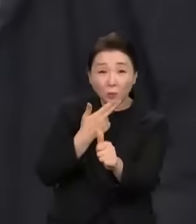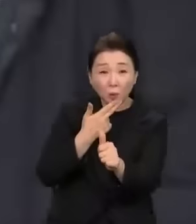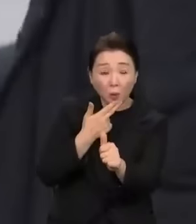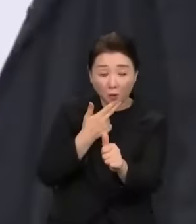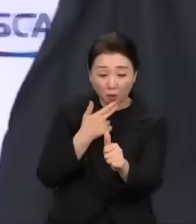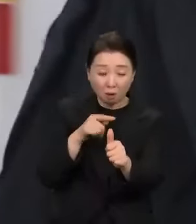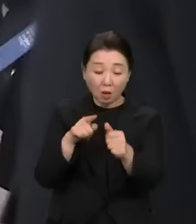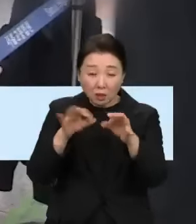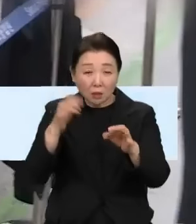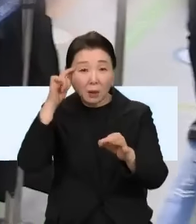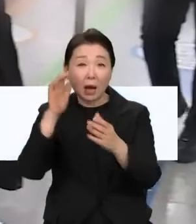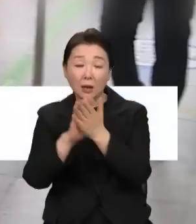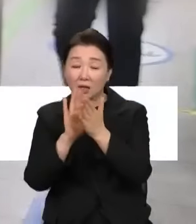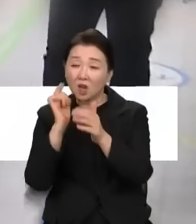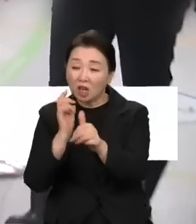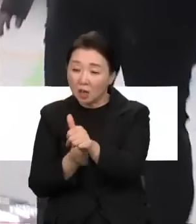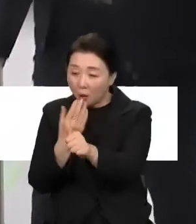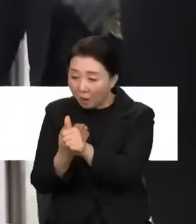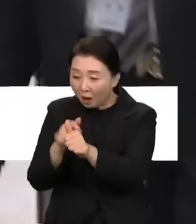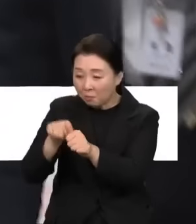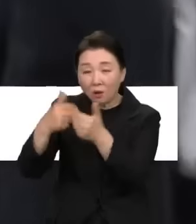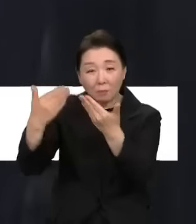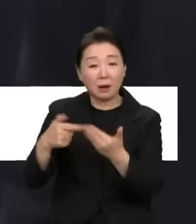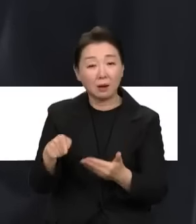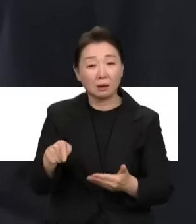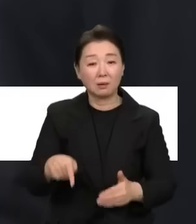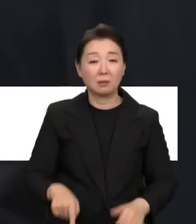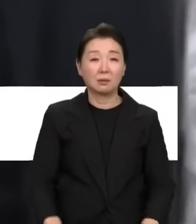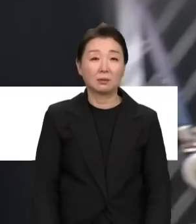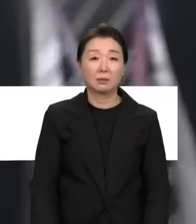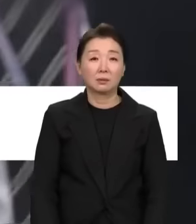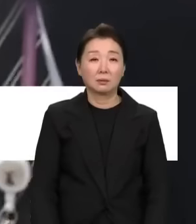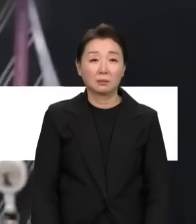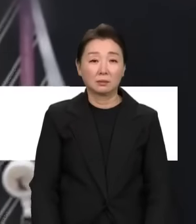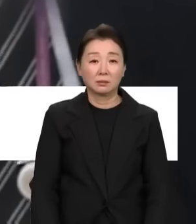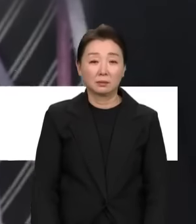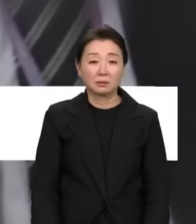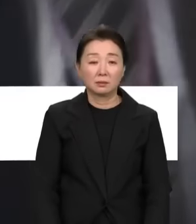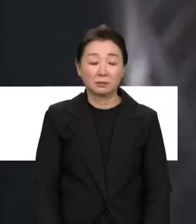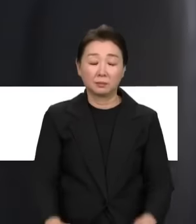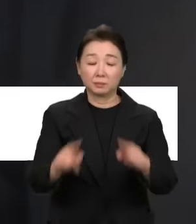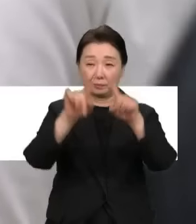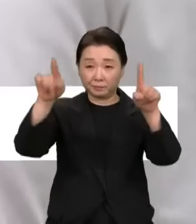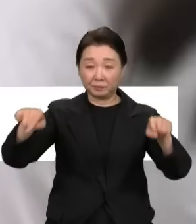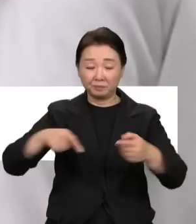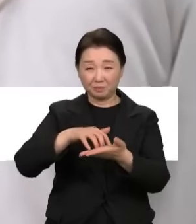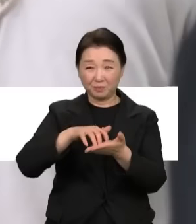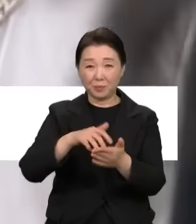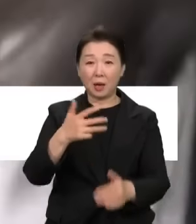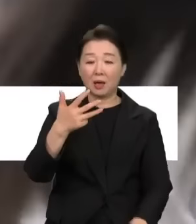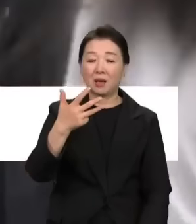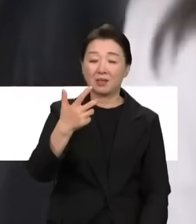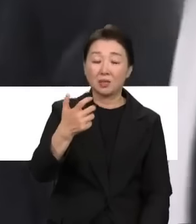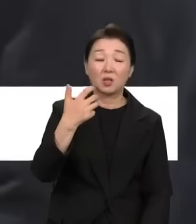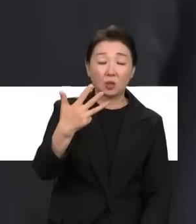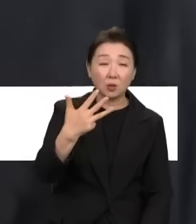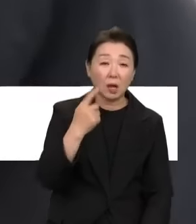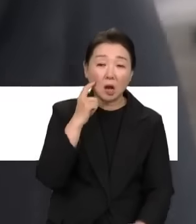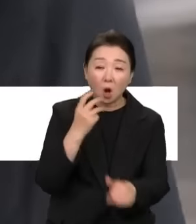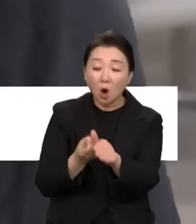김 씨는 스스로 위증을 해 처벌까지 받게 된 셈입니다. 78쪽 분량의 판결문에도 김 씨가 왜 위증을